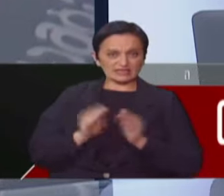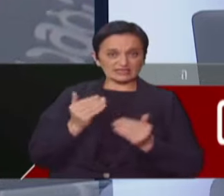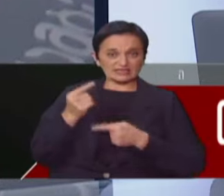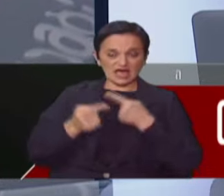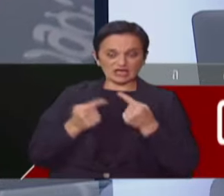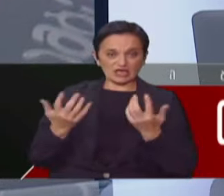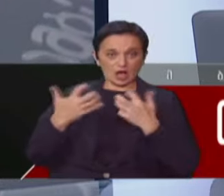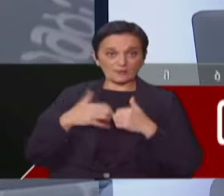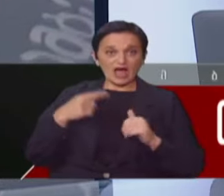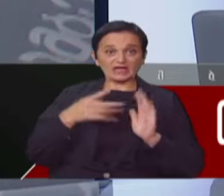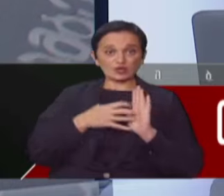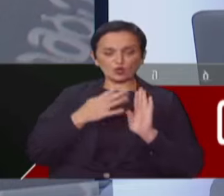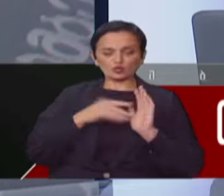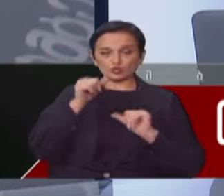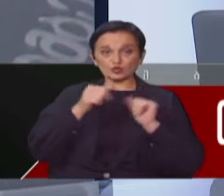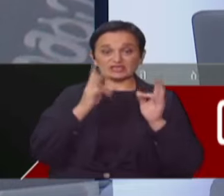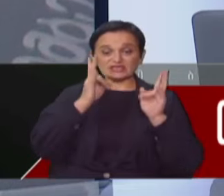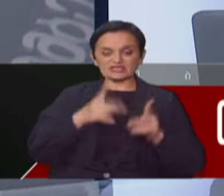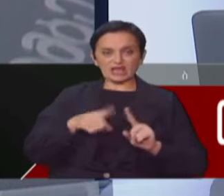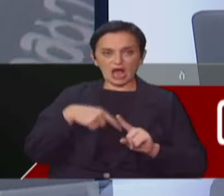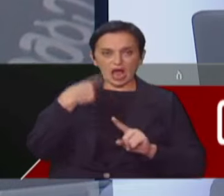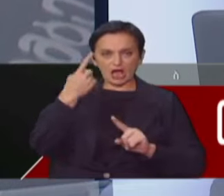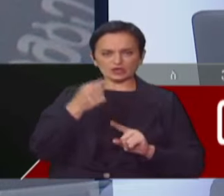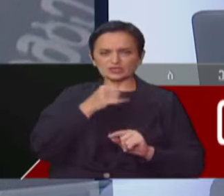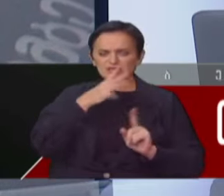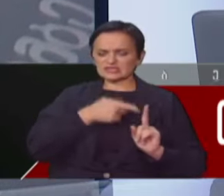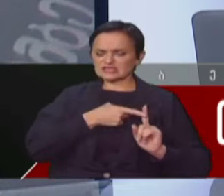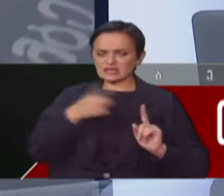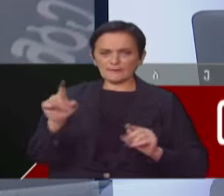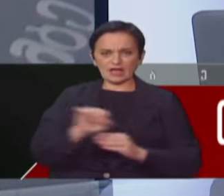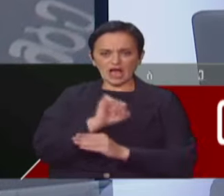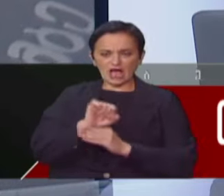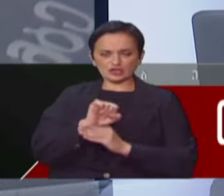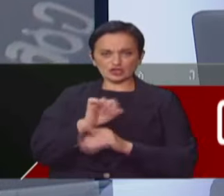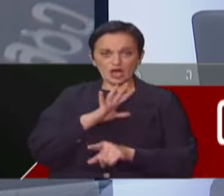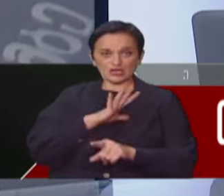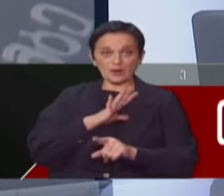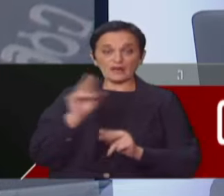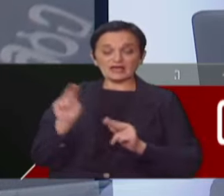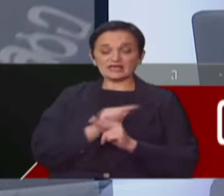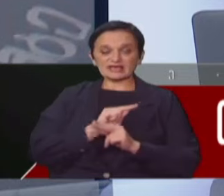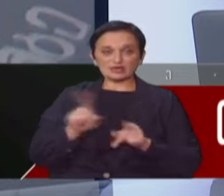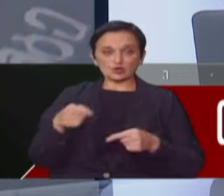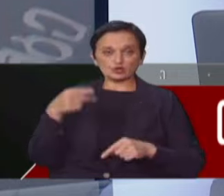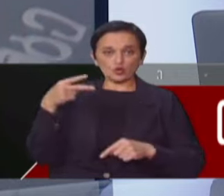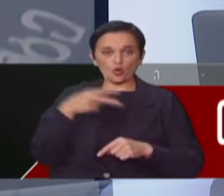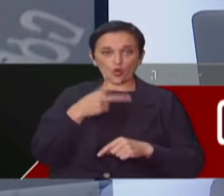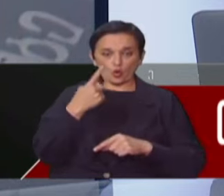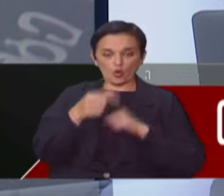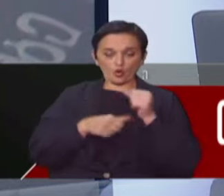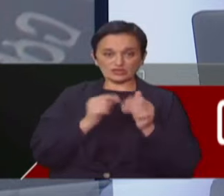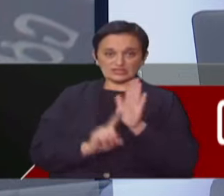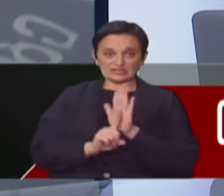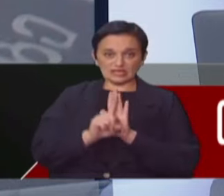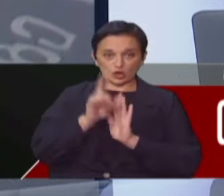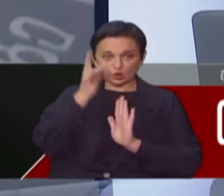დაუბრუნდა. 1990 წელს მომხდარი ტრაგედიის შემდეგ ობიექტი წლების განმავლობაში გაჩერებული იყო. რეაბილიტაციის პროცესი 2021 წელს